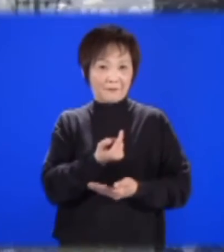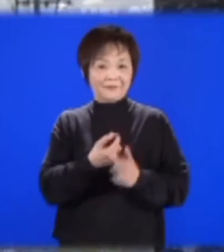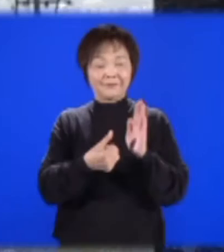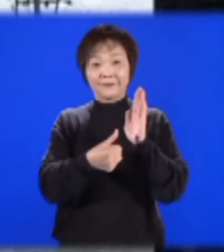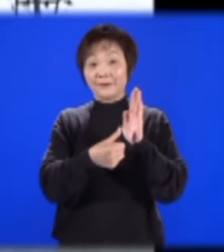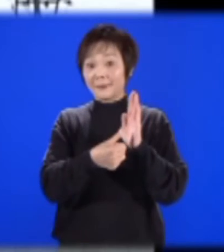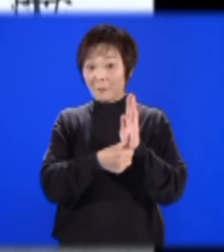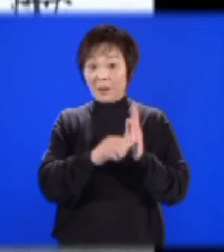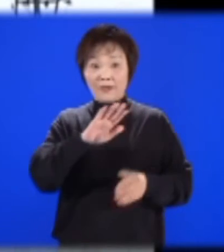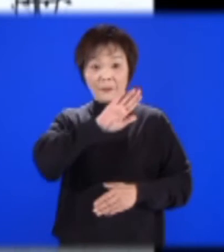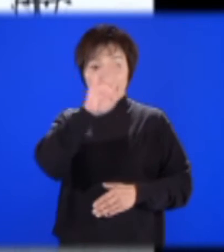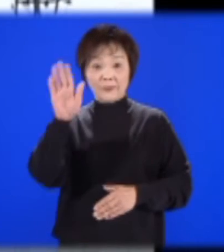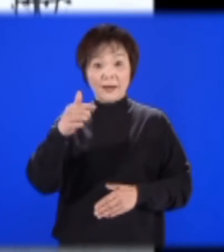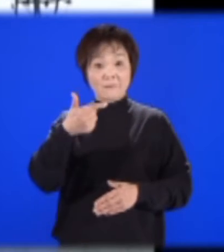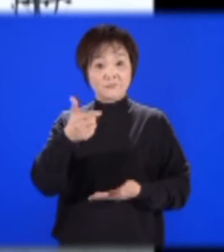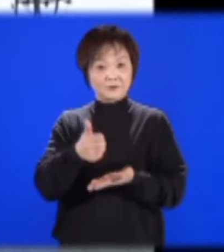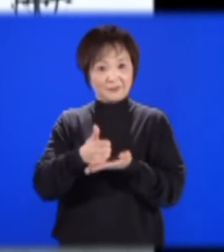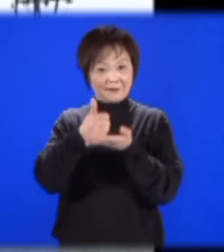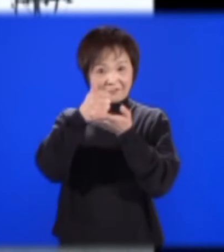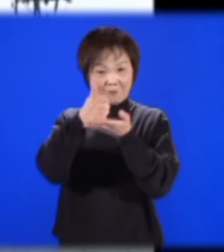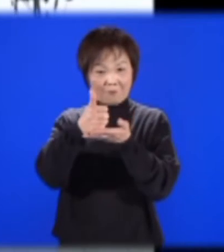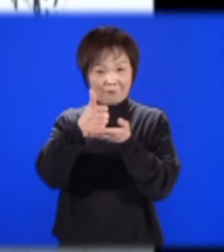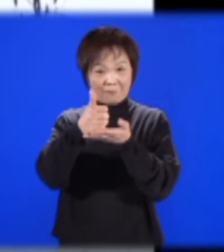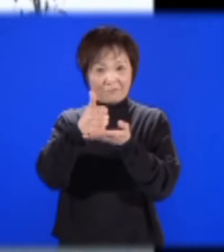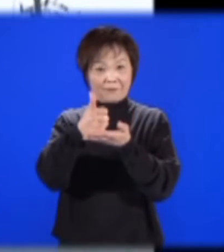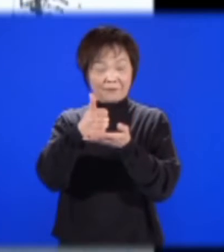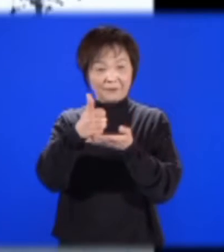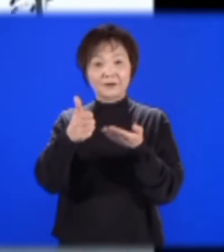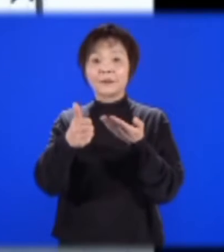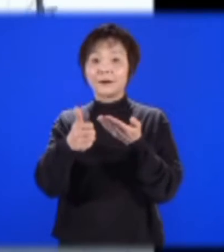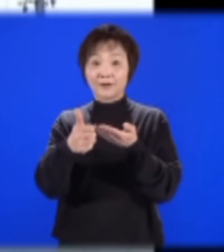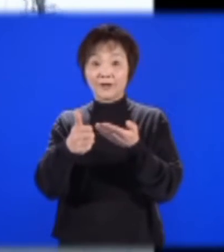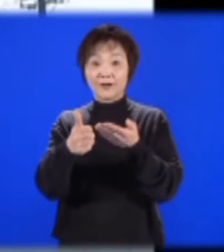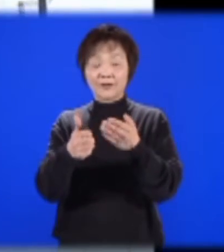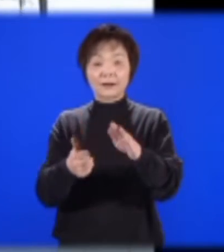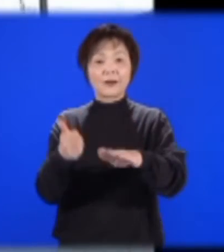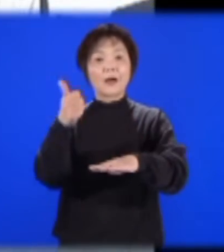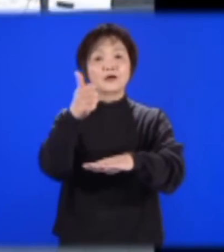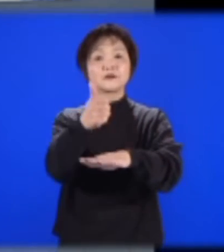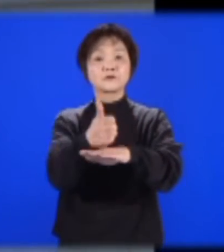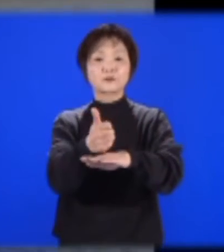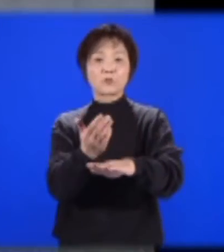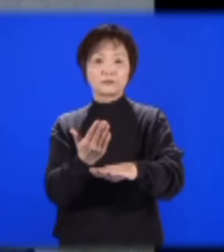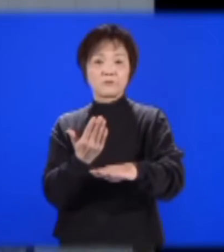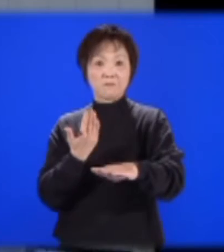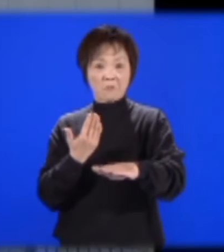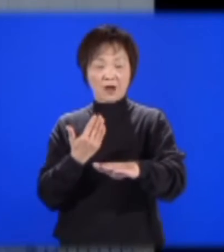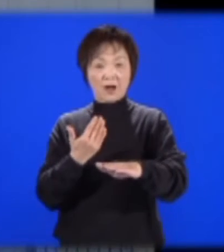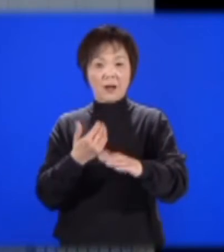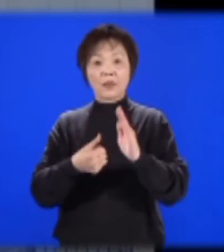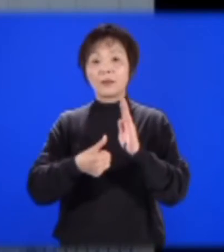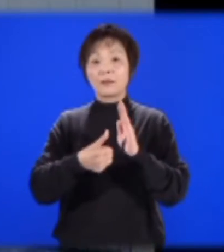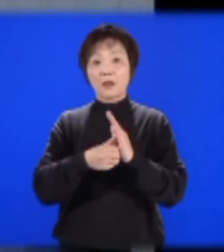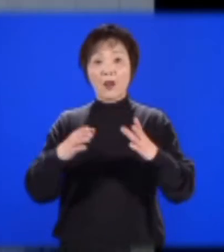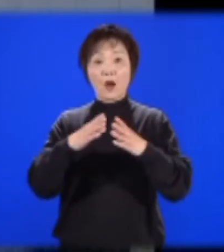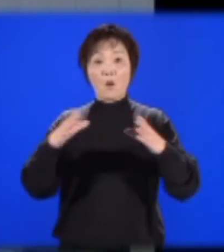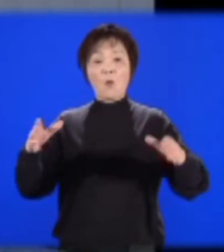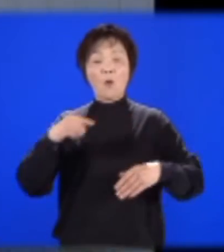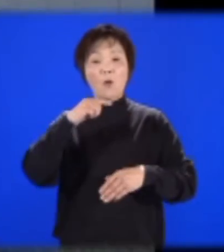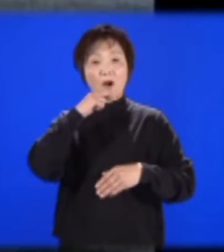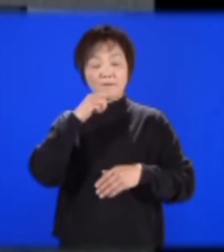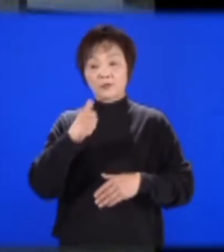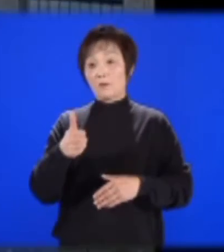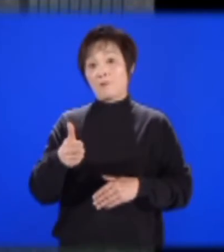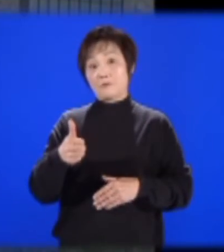ています。それは天武天皇です。天武天皇が天皇に即位する前、